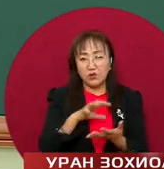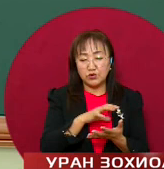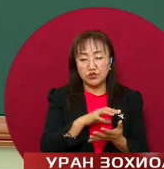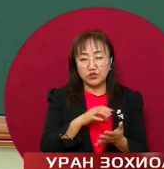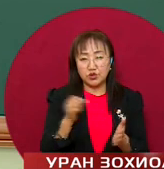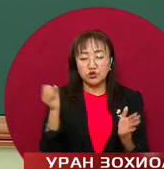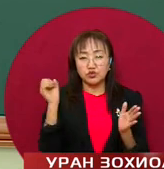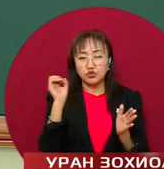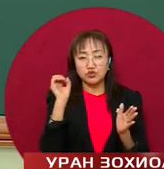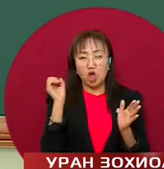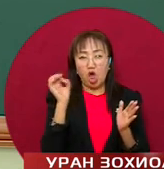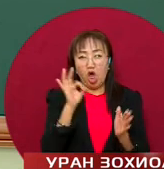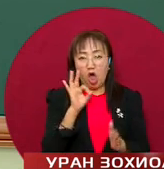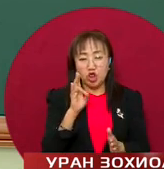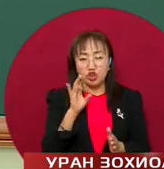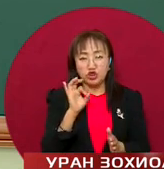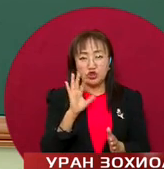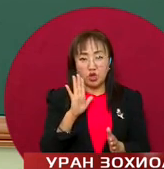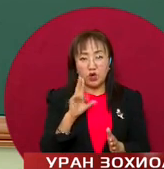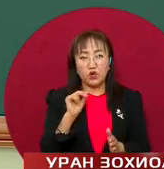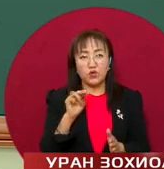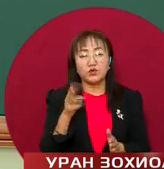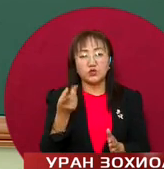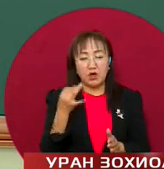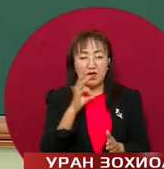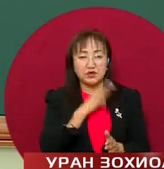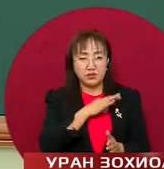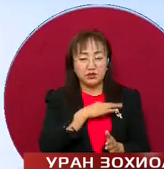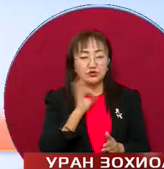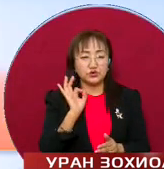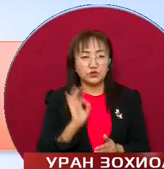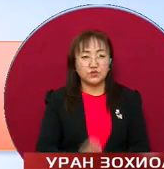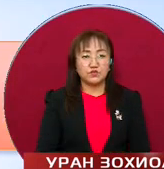оновчтой ашиглаж байх нь зөв юм шүү хүүхдүүдээ. За тэгвэл хэрэглээ.